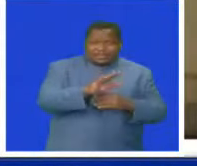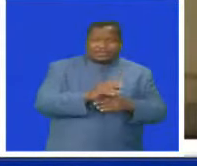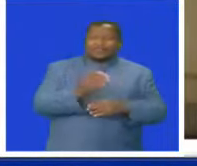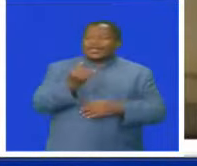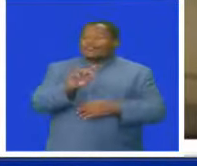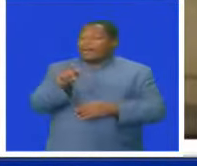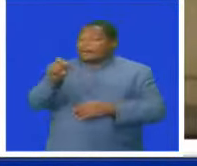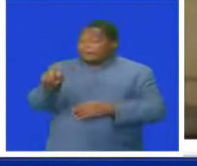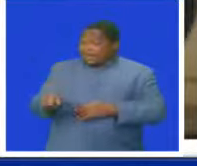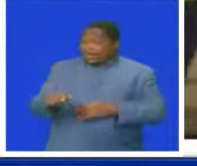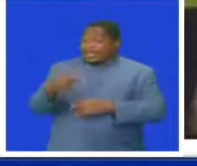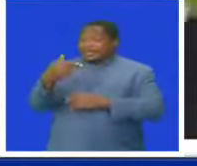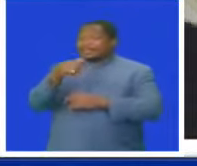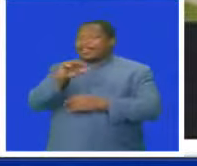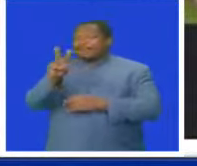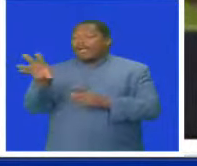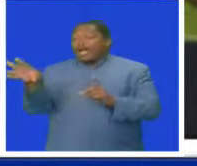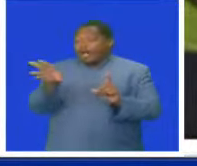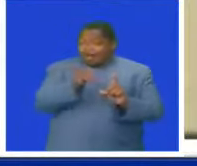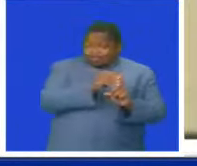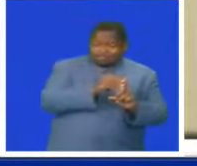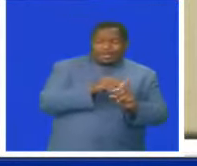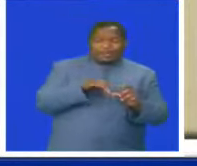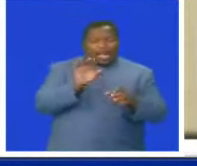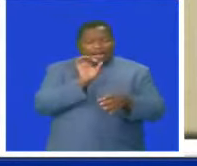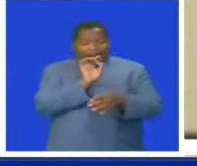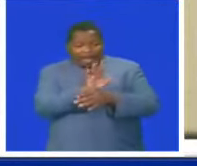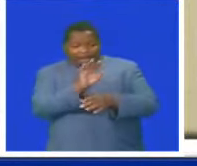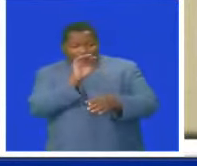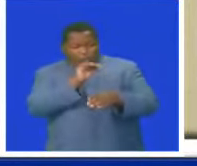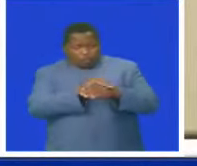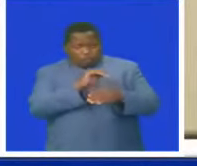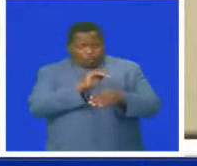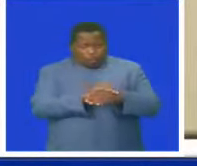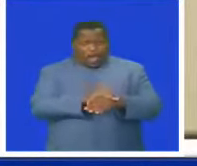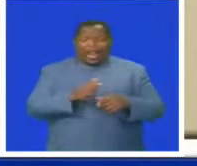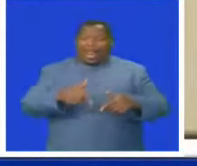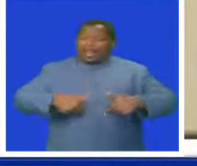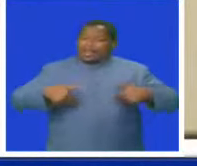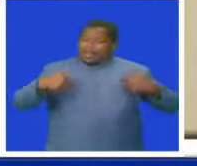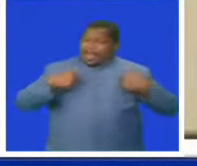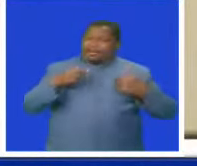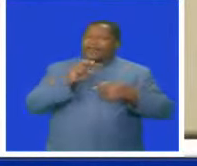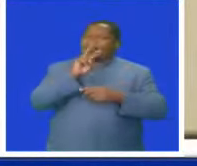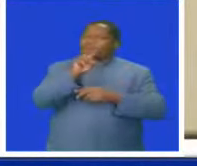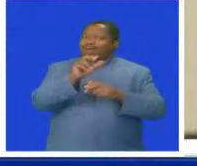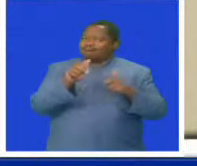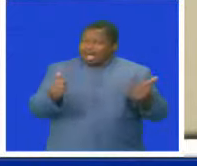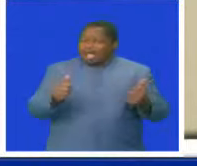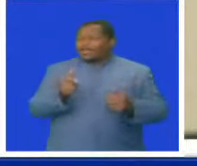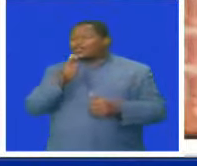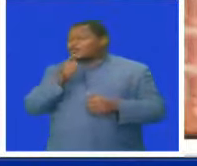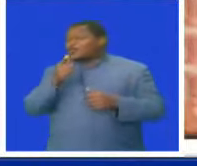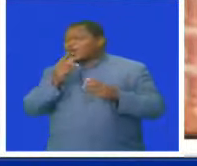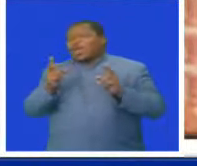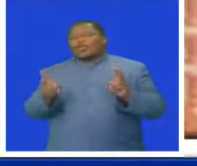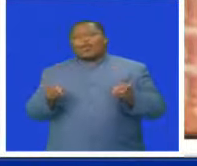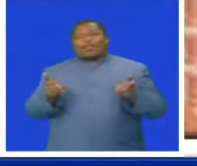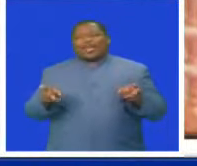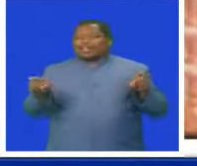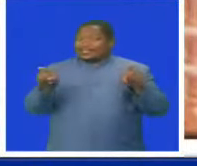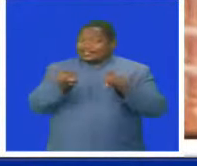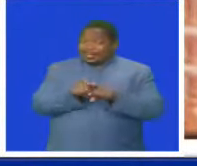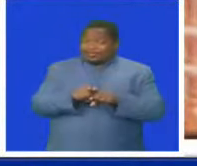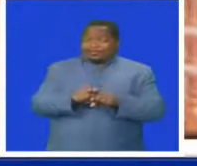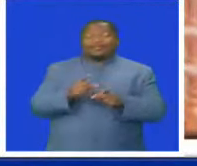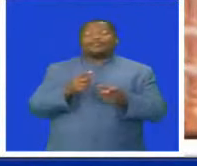njengabo bonke bamfu. Kepha lokumqoka kakhulu ukuthi emaSwati atiphathe kahle bativikele ngato tonke tindlela letikhona